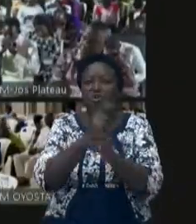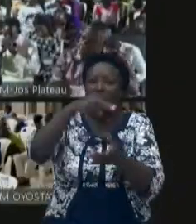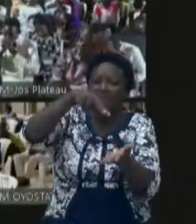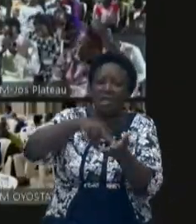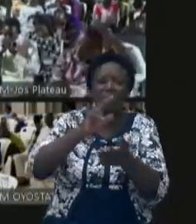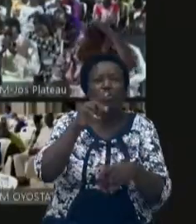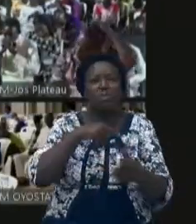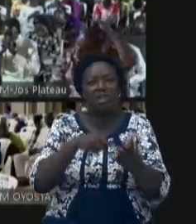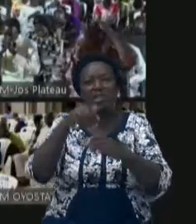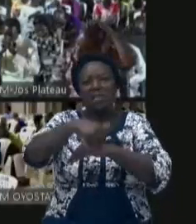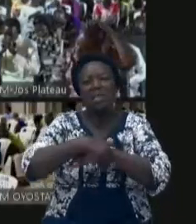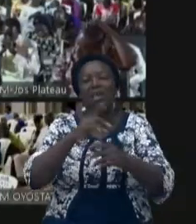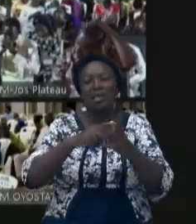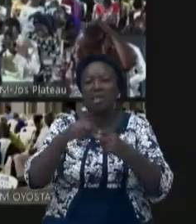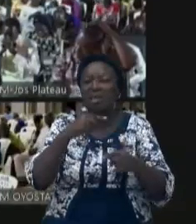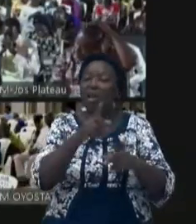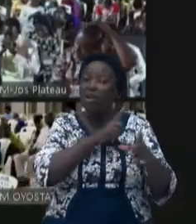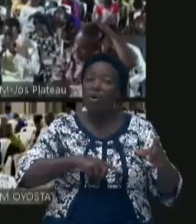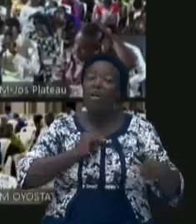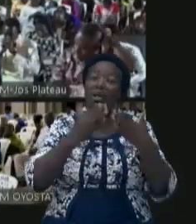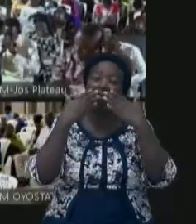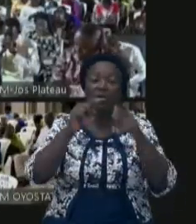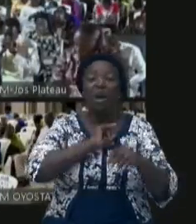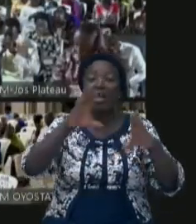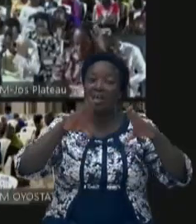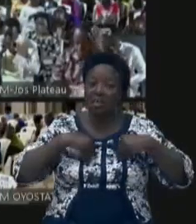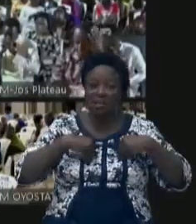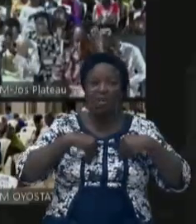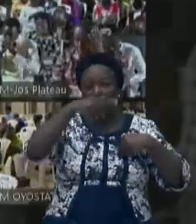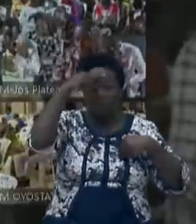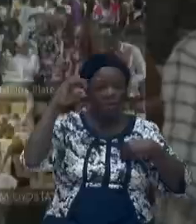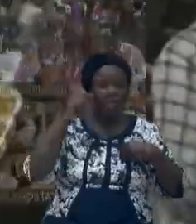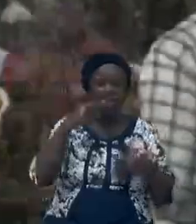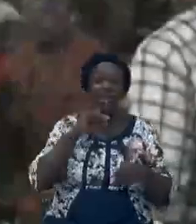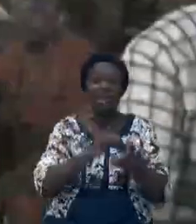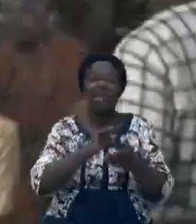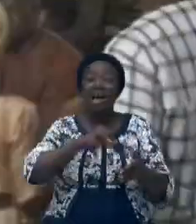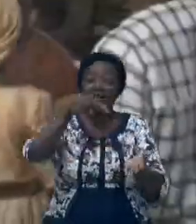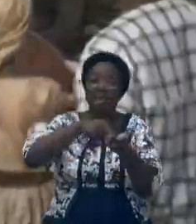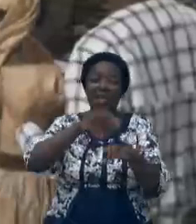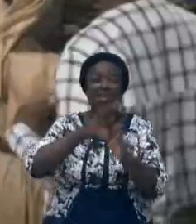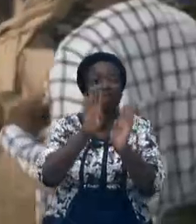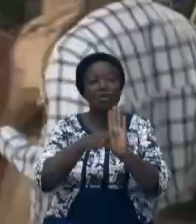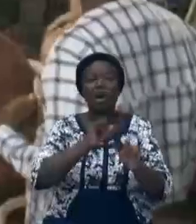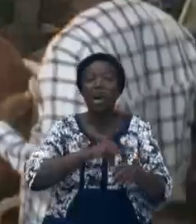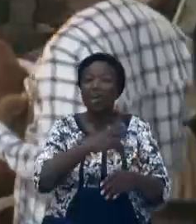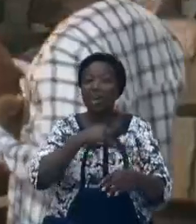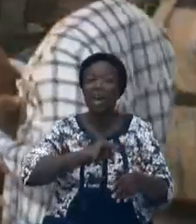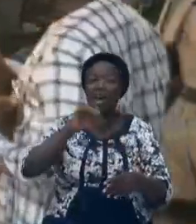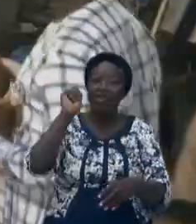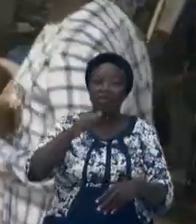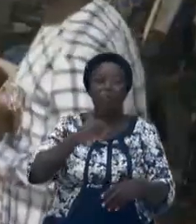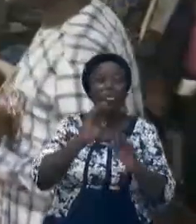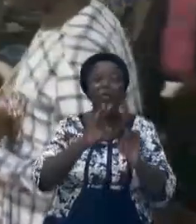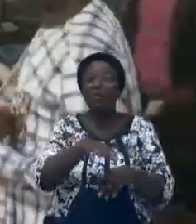en l'abondance lève-toi et du desire je te remercie j'accepte je